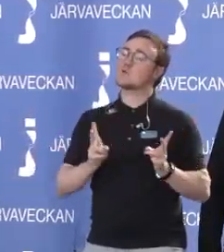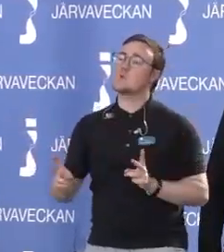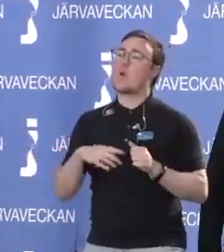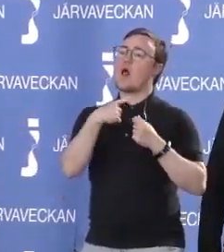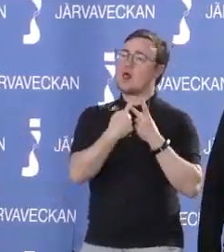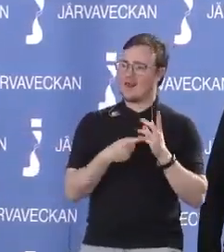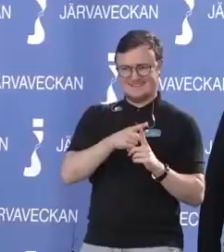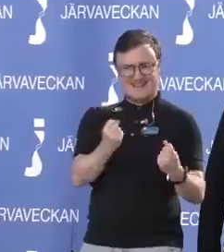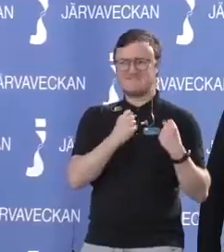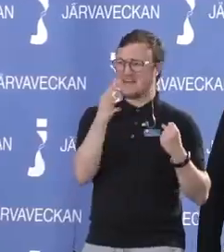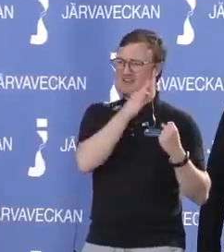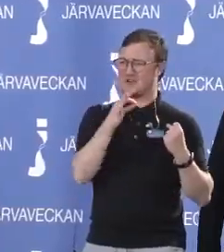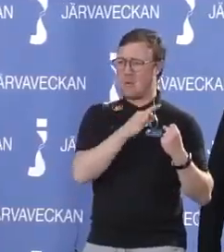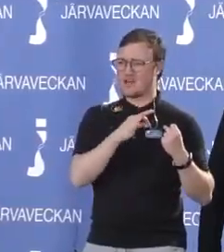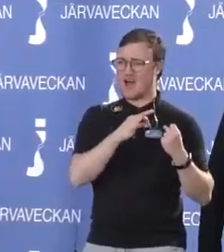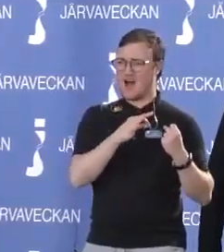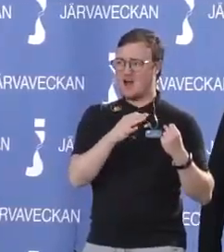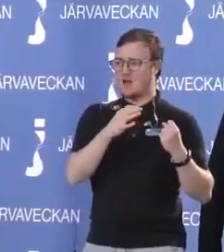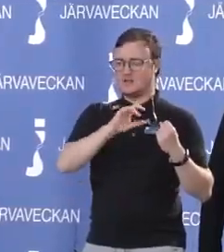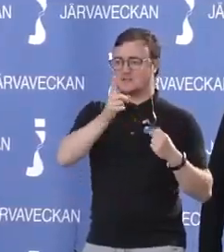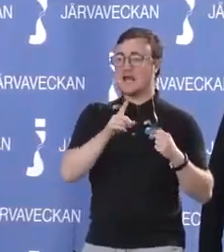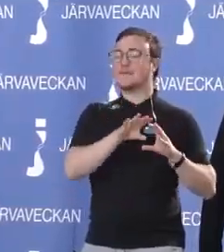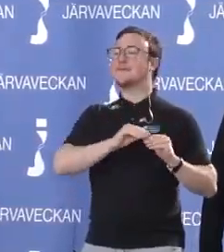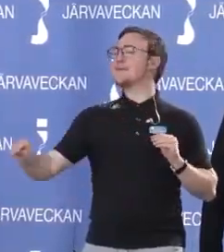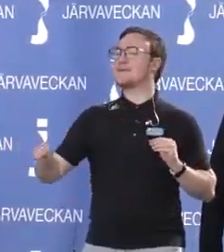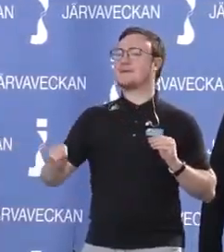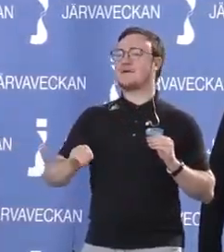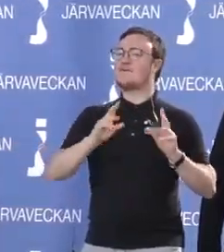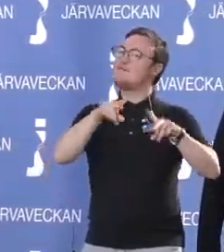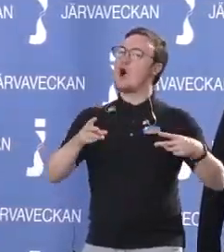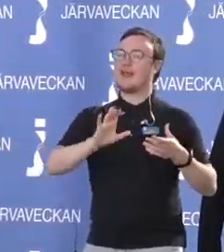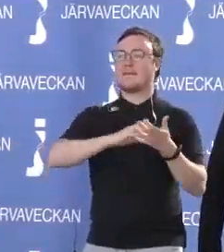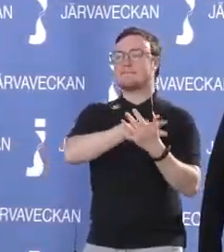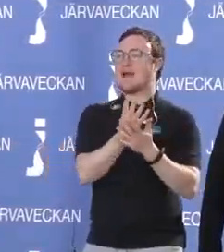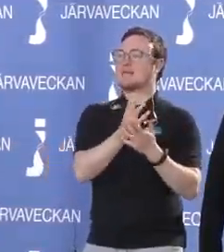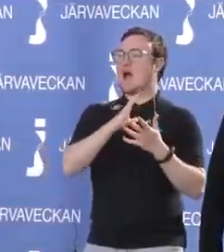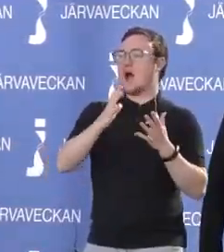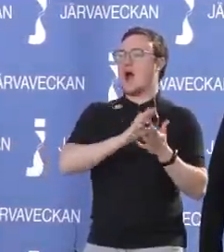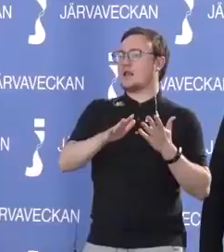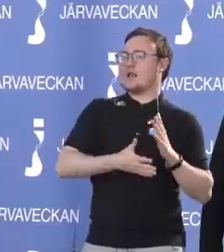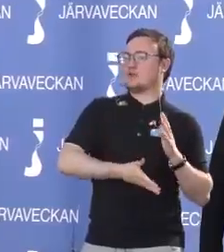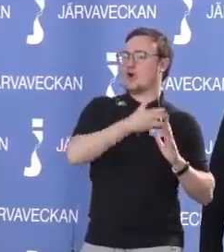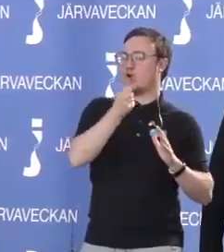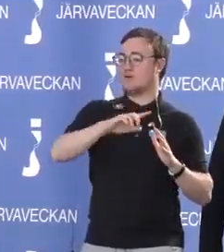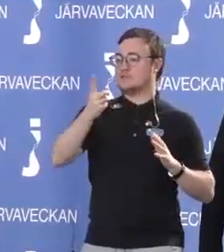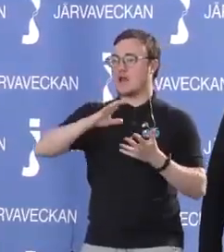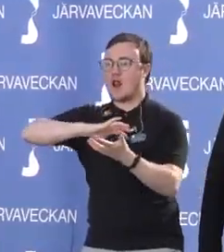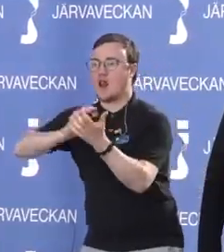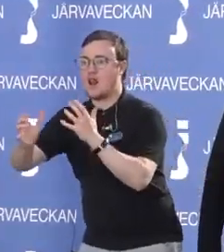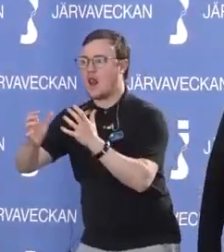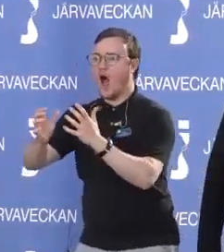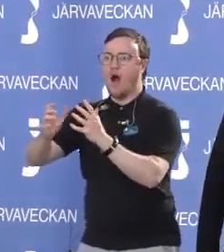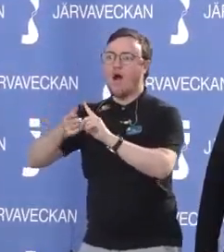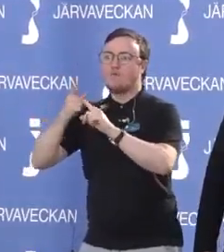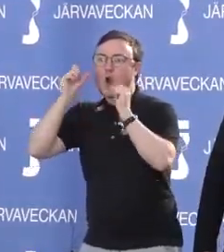hela den frågan snarare än bara om vålds liksom, upploppen. Då är det också för sent någonstans. Så att,